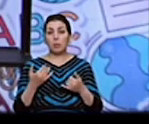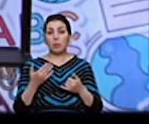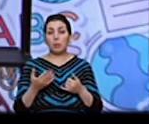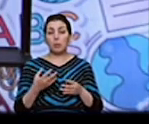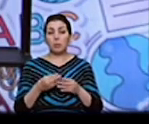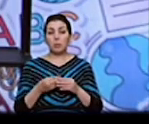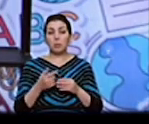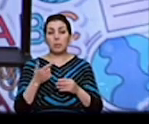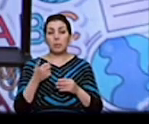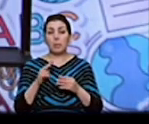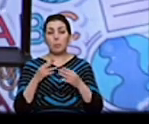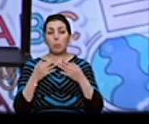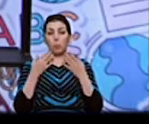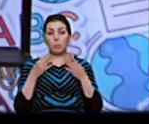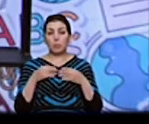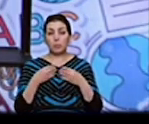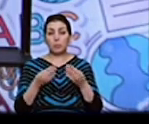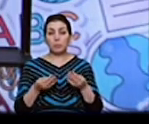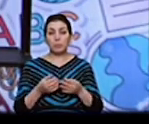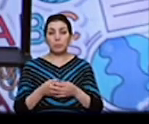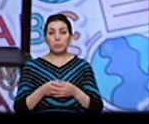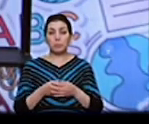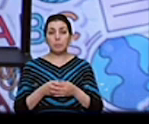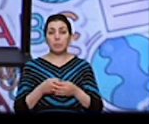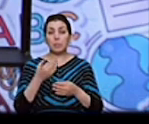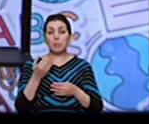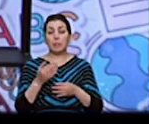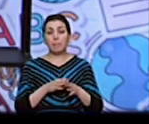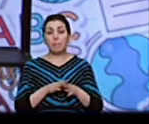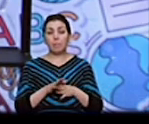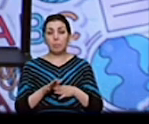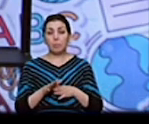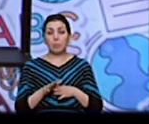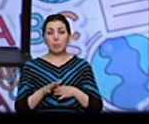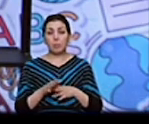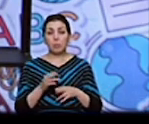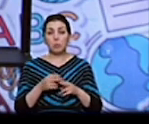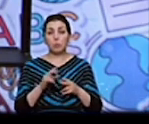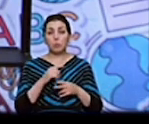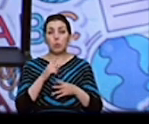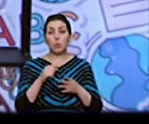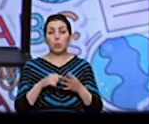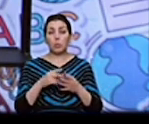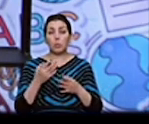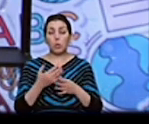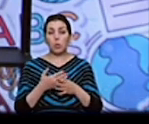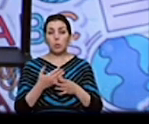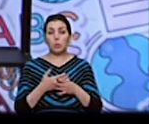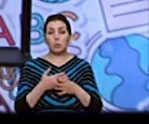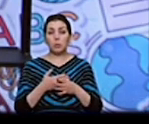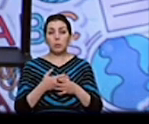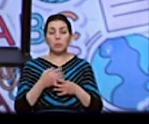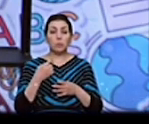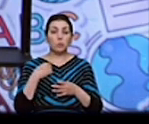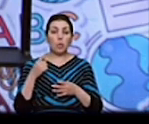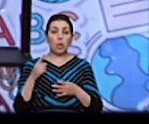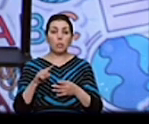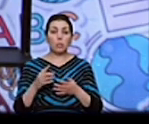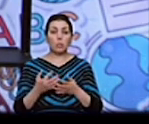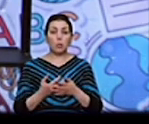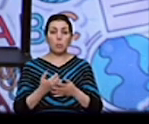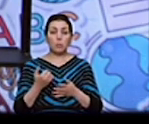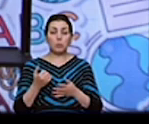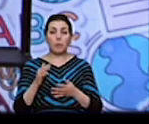sizlarga gaplarni o'qib eshitiraman. Sizning vazifangiz esa so'roqlar yordamida sonni